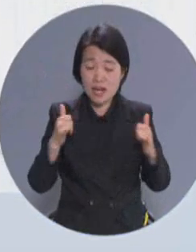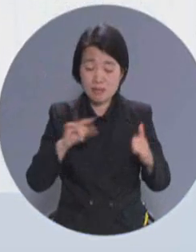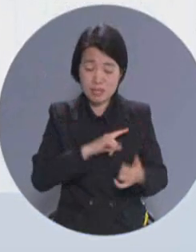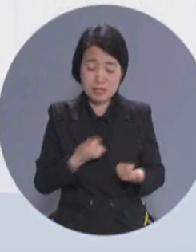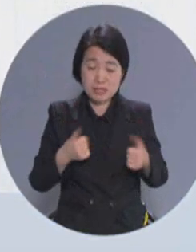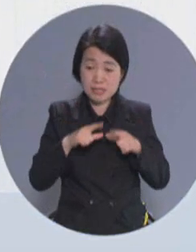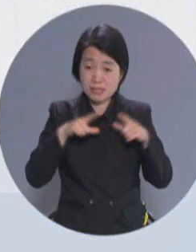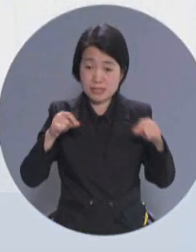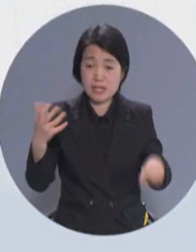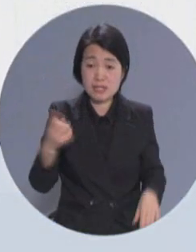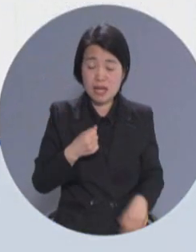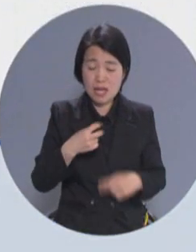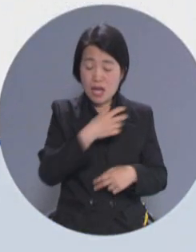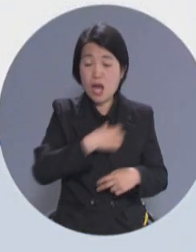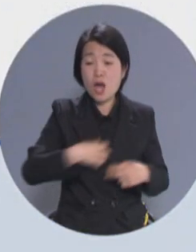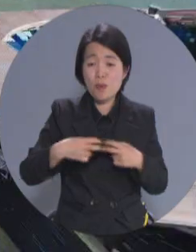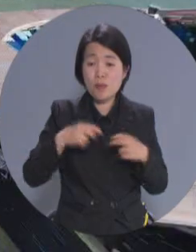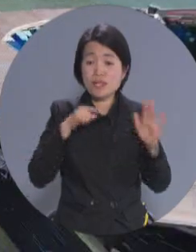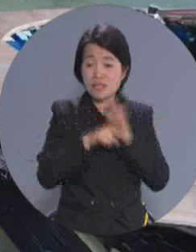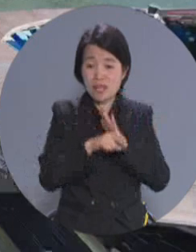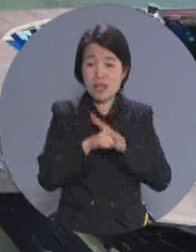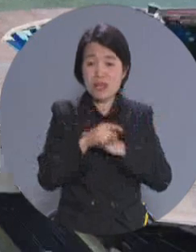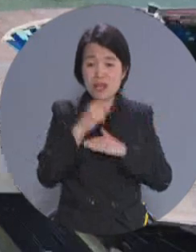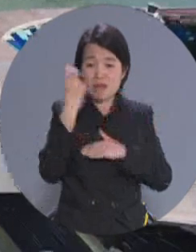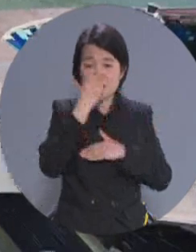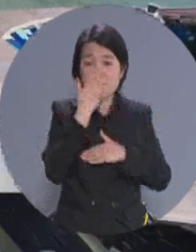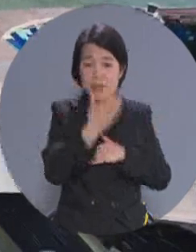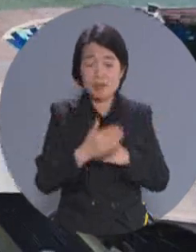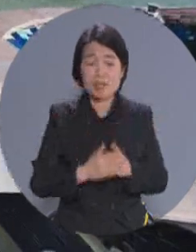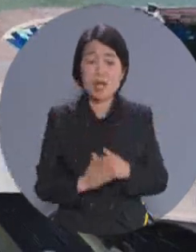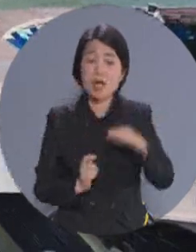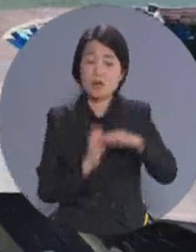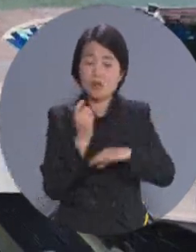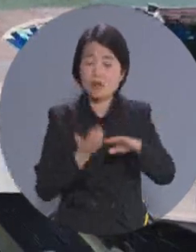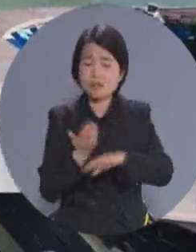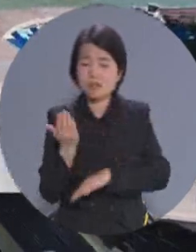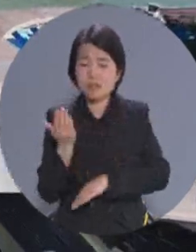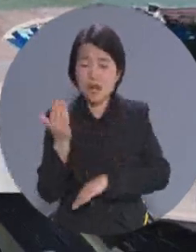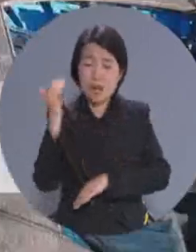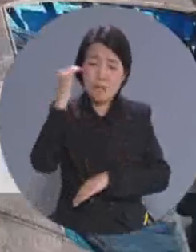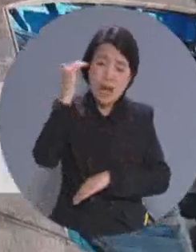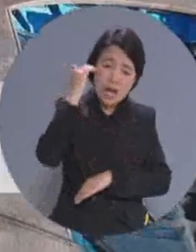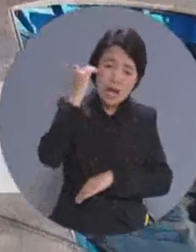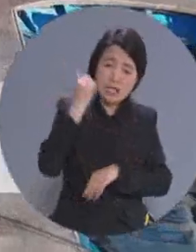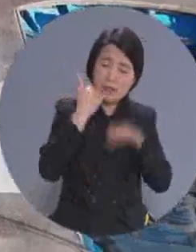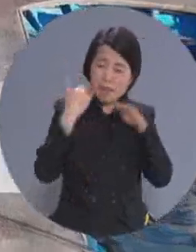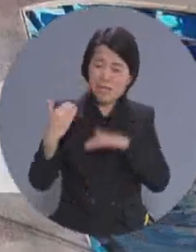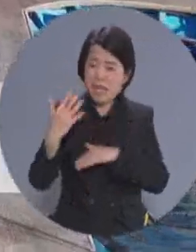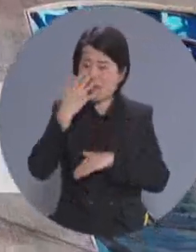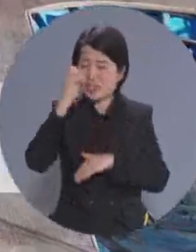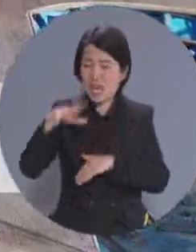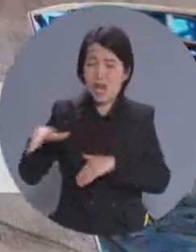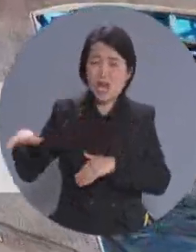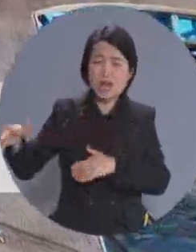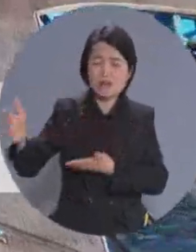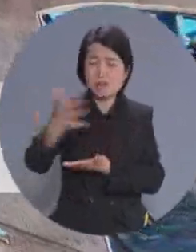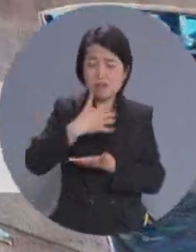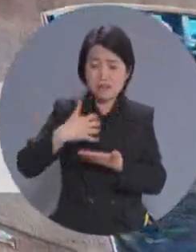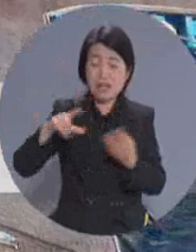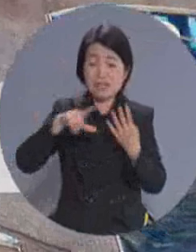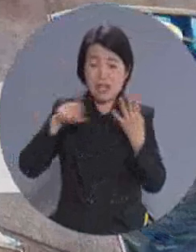보건소로 방문하면 됩니다 고흥군이 어선 항로를 방해하는 해양 쓰레기를 다음 달까지 수거합니다